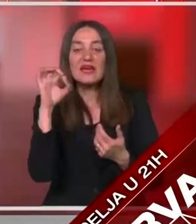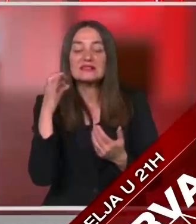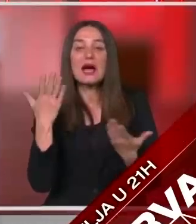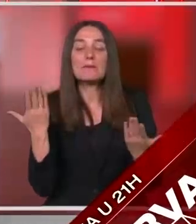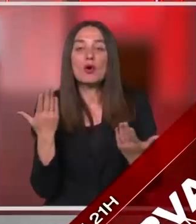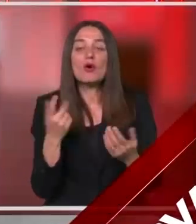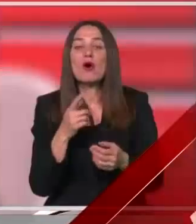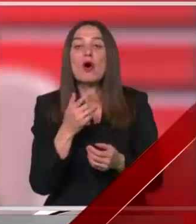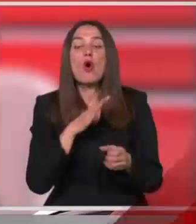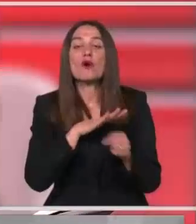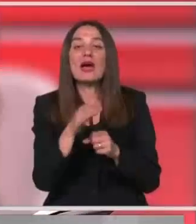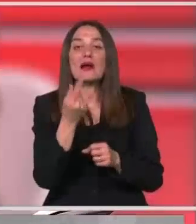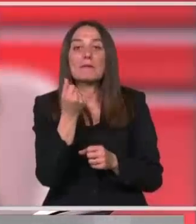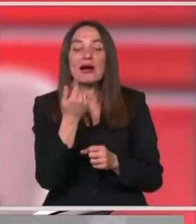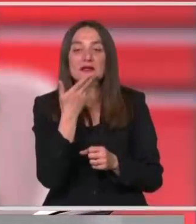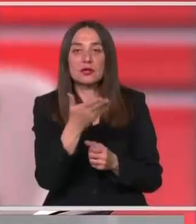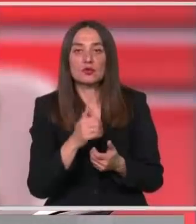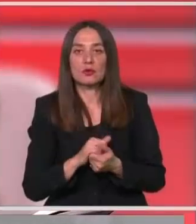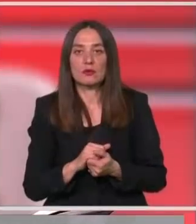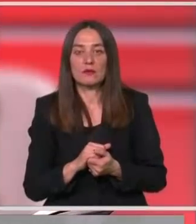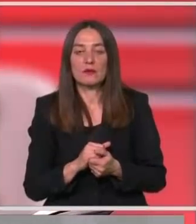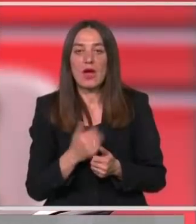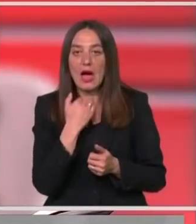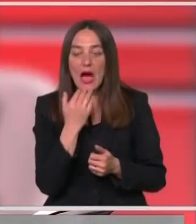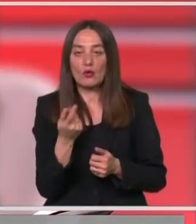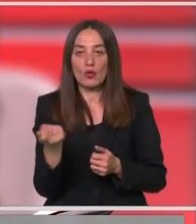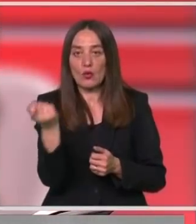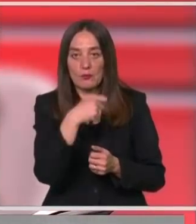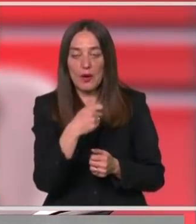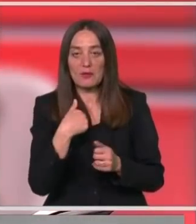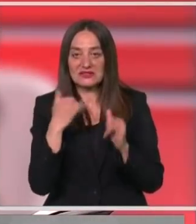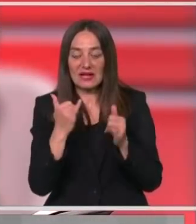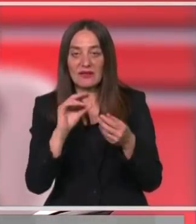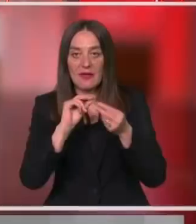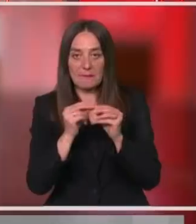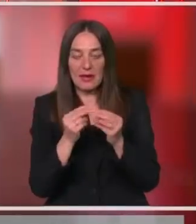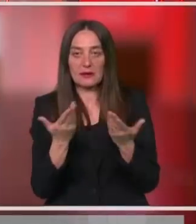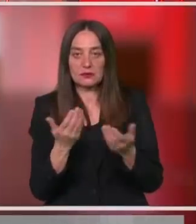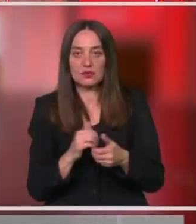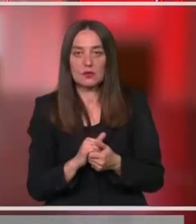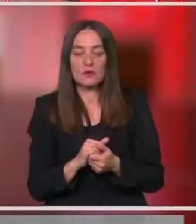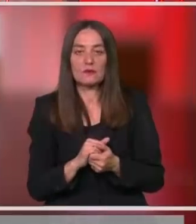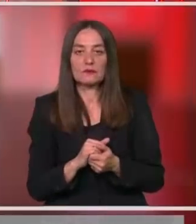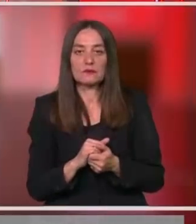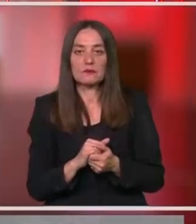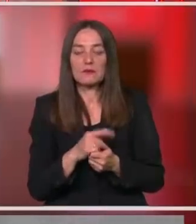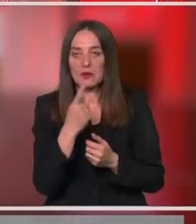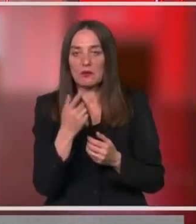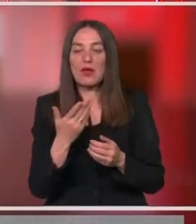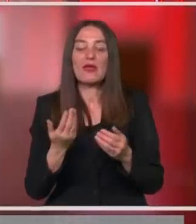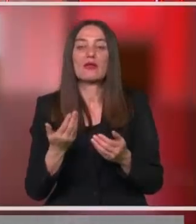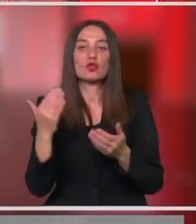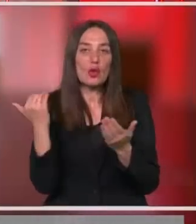Pitanje je samo odakle pare za to. To je moje pitanje. Izvinjam se, ako kupujemo sada na berzi... I dobit ćete neki yield. Dobit ćete na